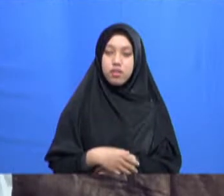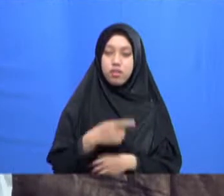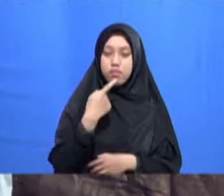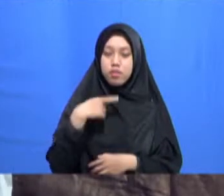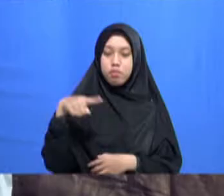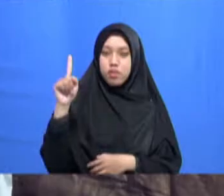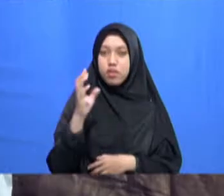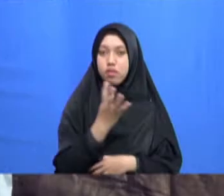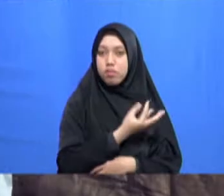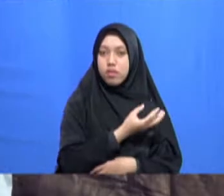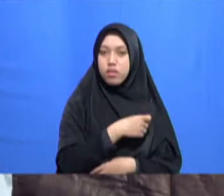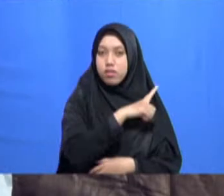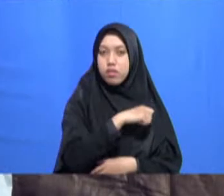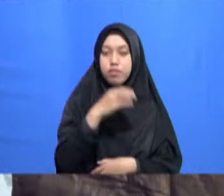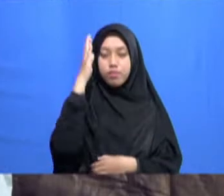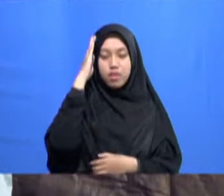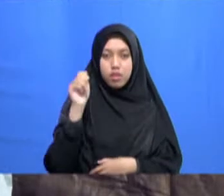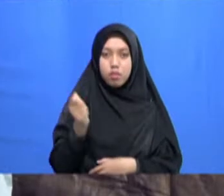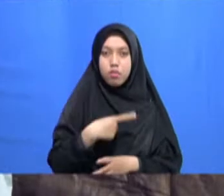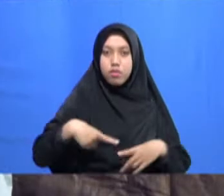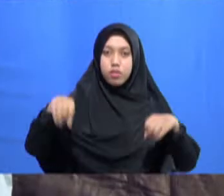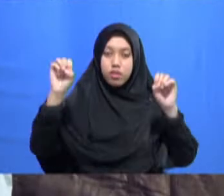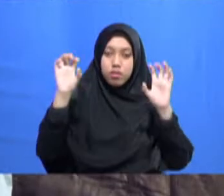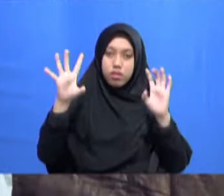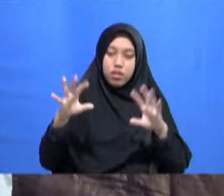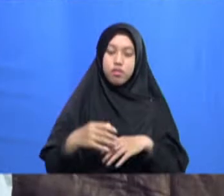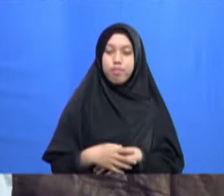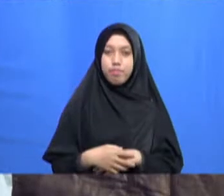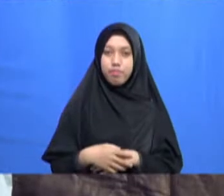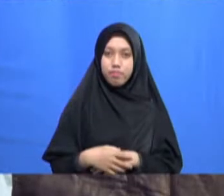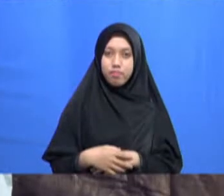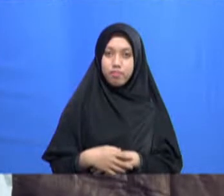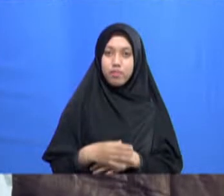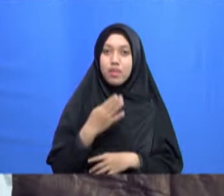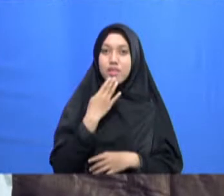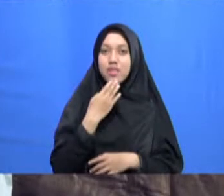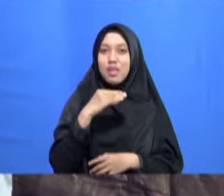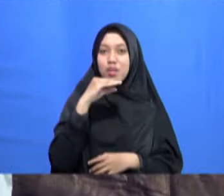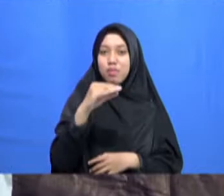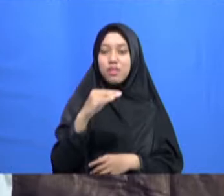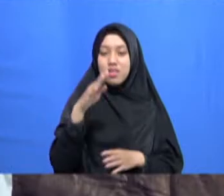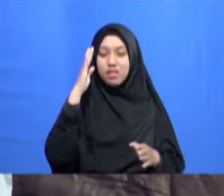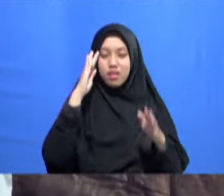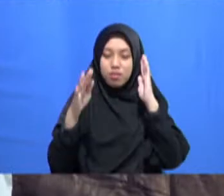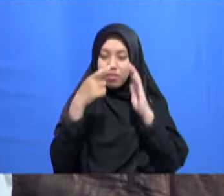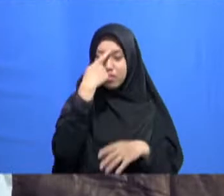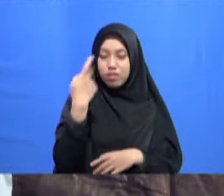Bismillahirrahmanirrahim. Assalamualaikum warahmatullahi wabarakatuh. Waalaikumsalam. Selamat pagi, salam sejahtera bagi kita sekalian.